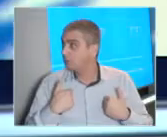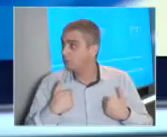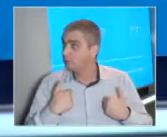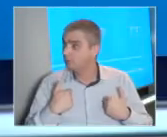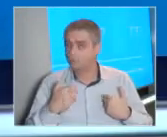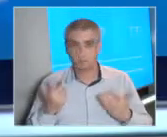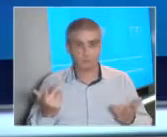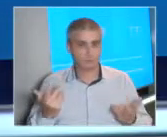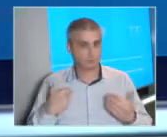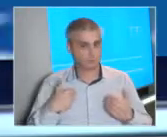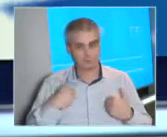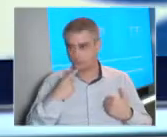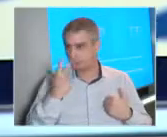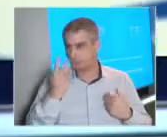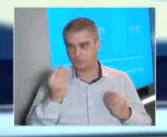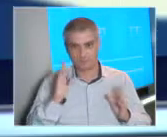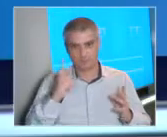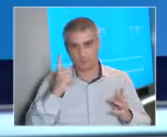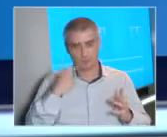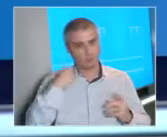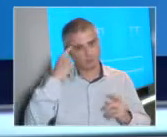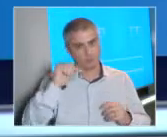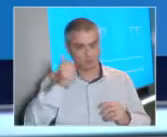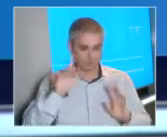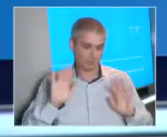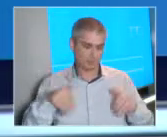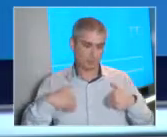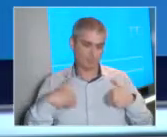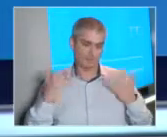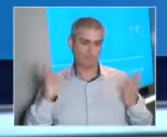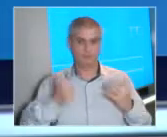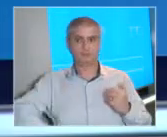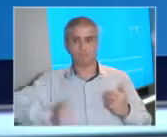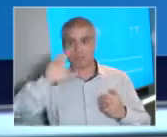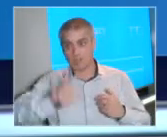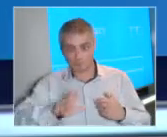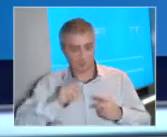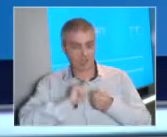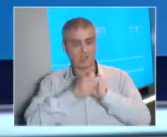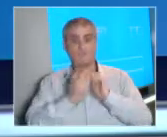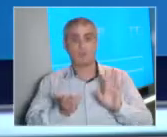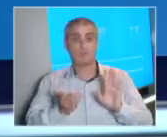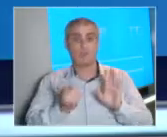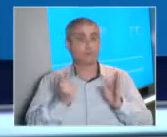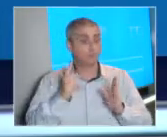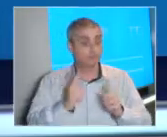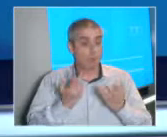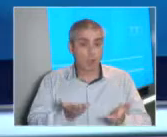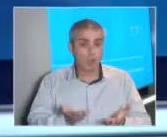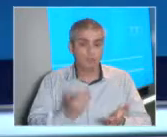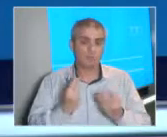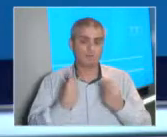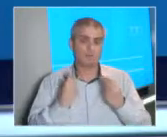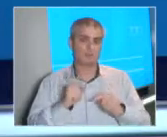נשמע... תראה, אני אמרתי שתי אמירות. אחת, שאני חושב שקודם כל צריך לברך גם את השר כץ, וגם בכלל על הרפורמה. עצם זה שזה קורה, זה